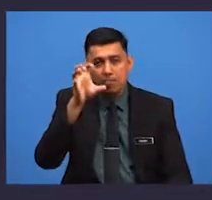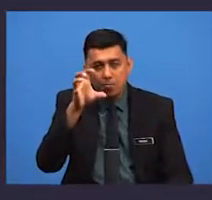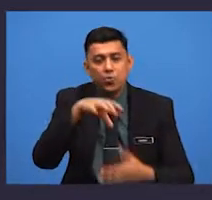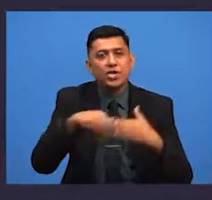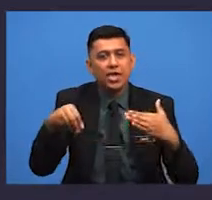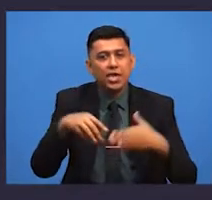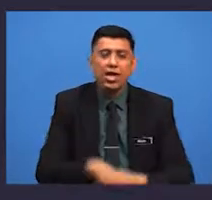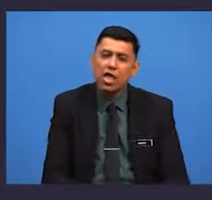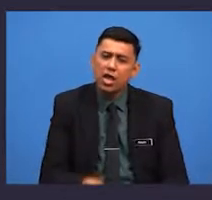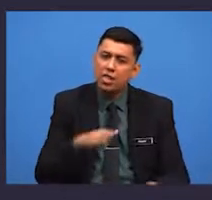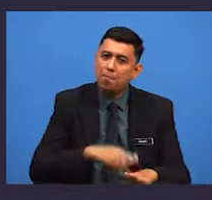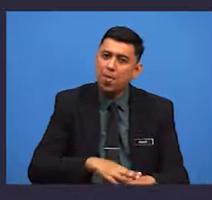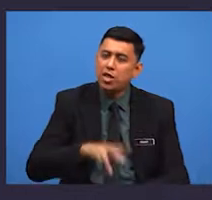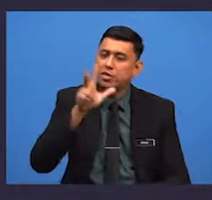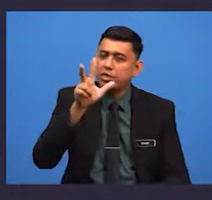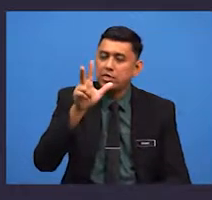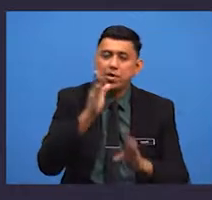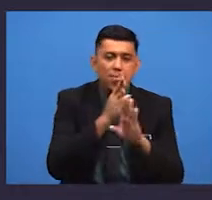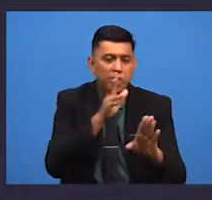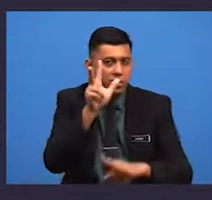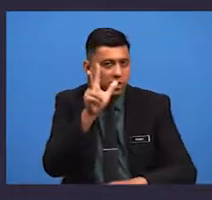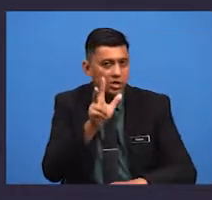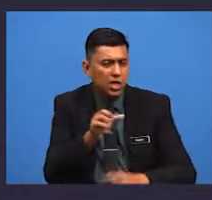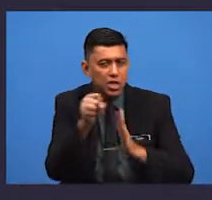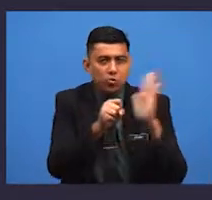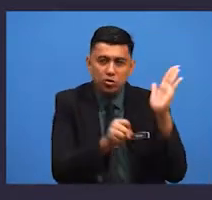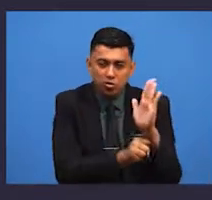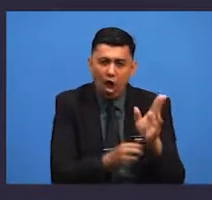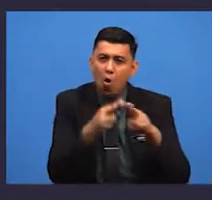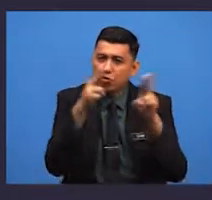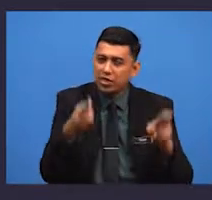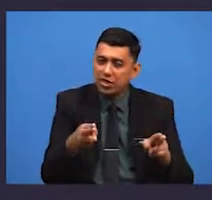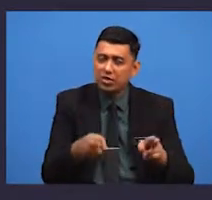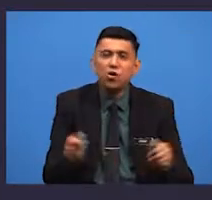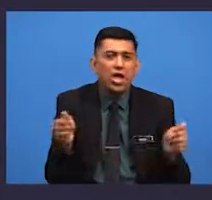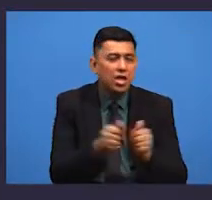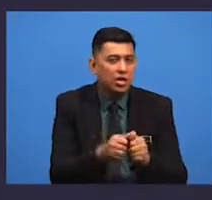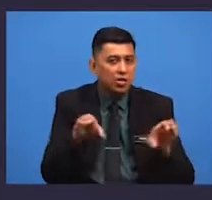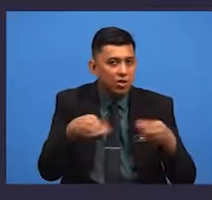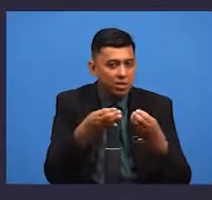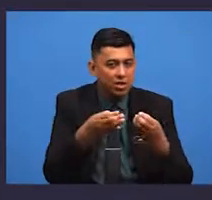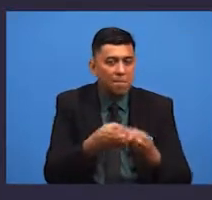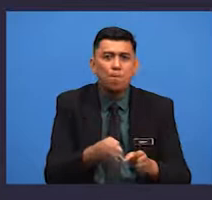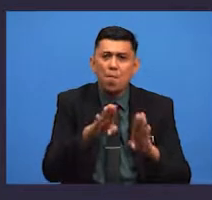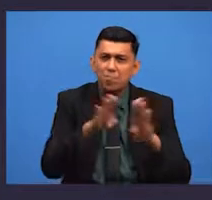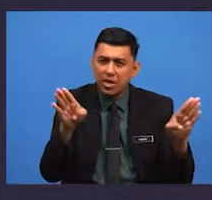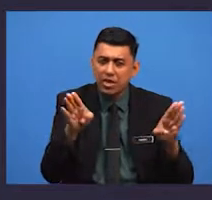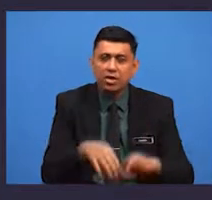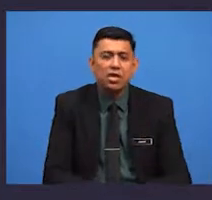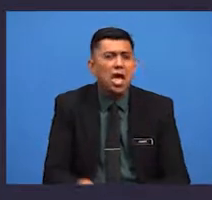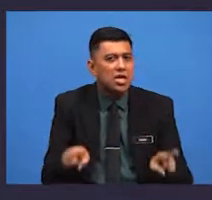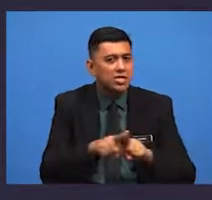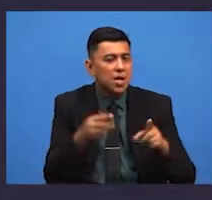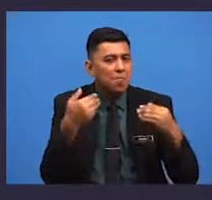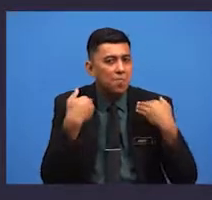kepada RM50. Pada baris ketiga, syarat akan diuji dengan membuat